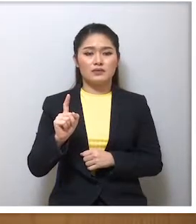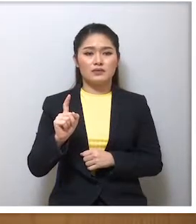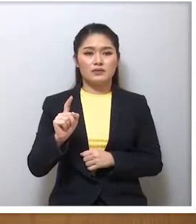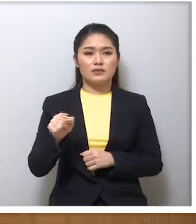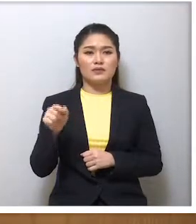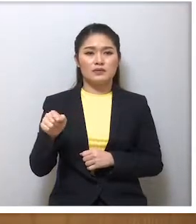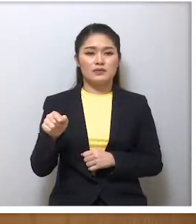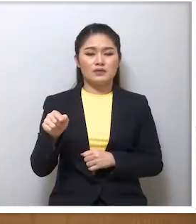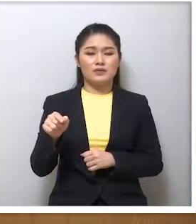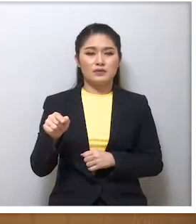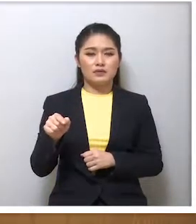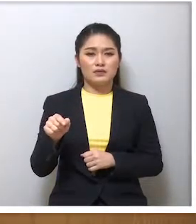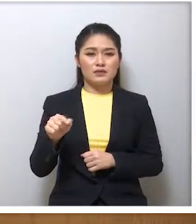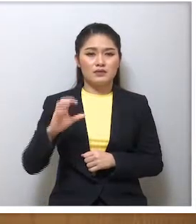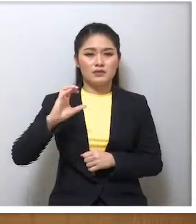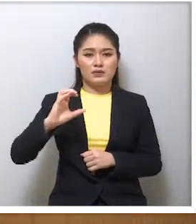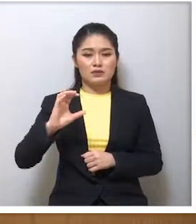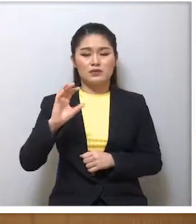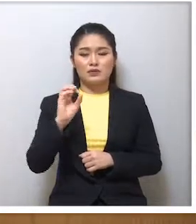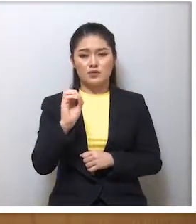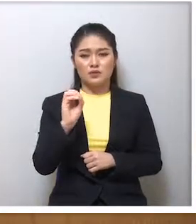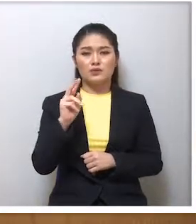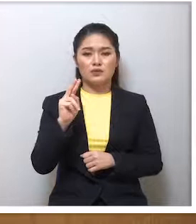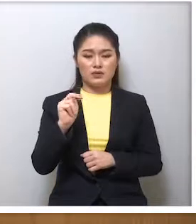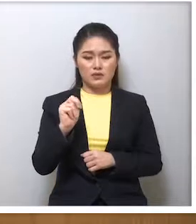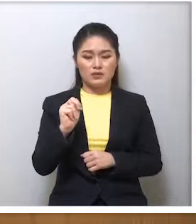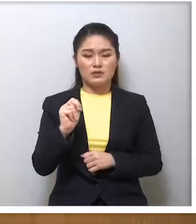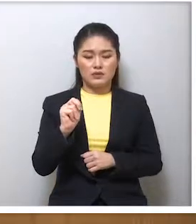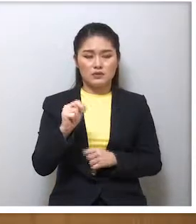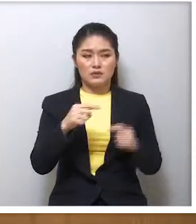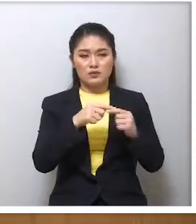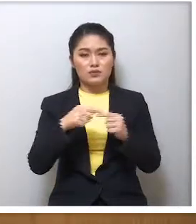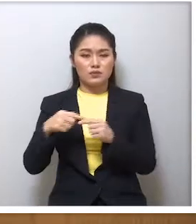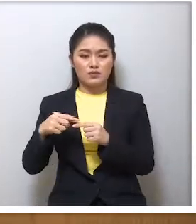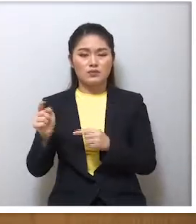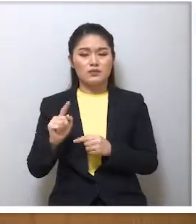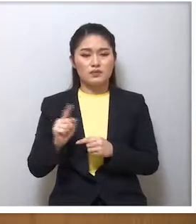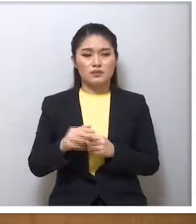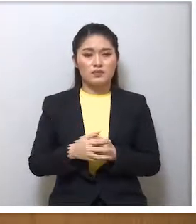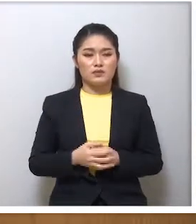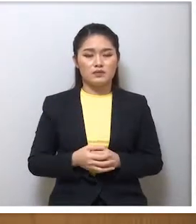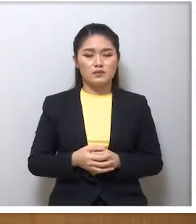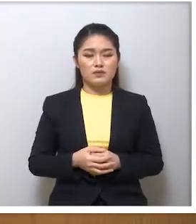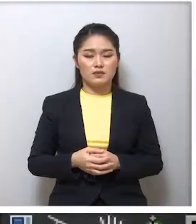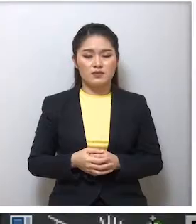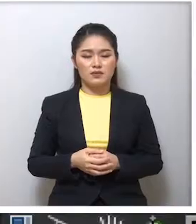ตัวนี้ครับ convert to editable polygon poly นะครับ